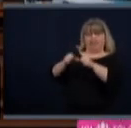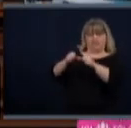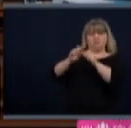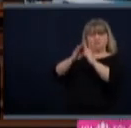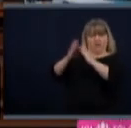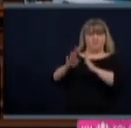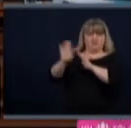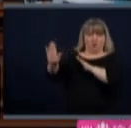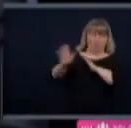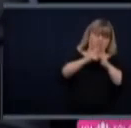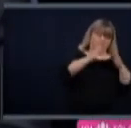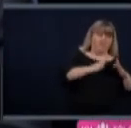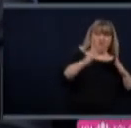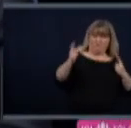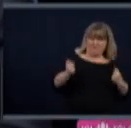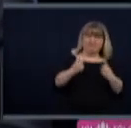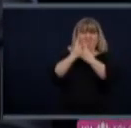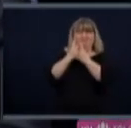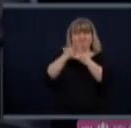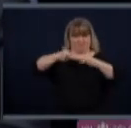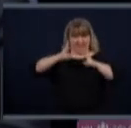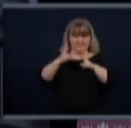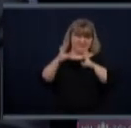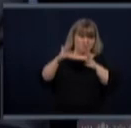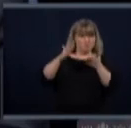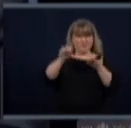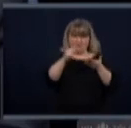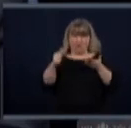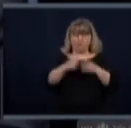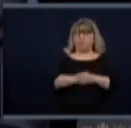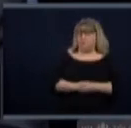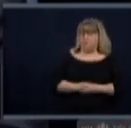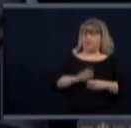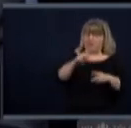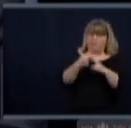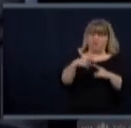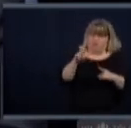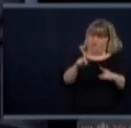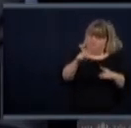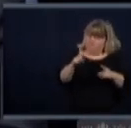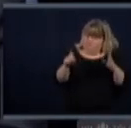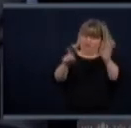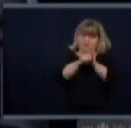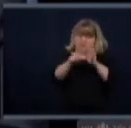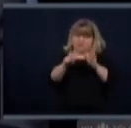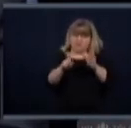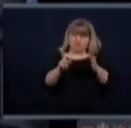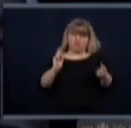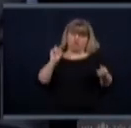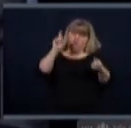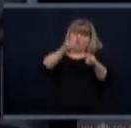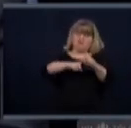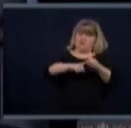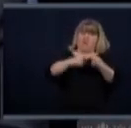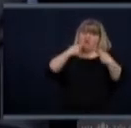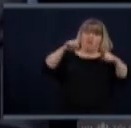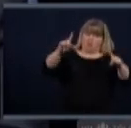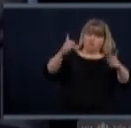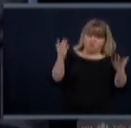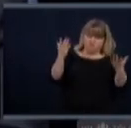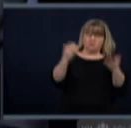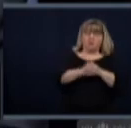possible. Là. Oui, on souhaite garder l'interdiction de rassemblement jusqu'à nouvel ordre. Bon, vous allez voir